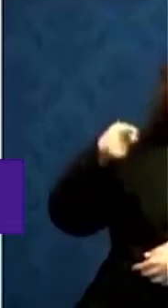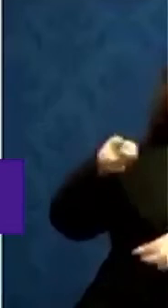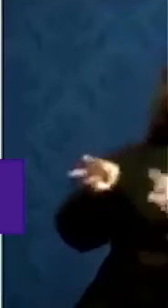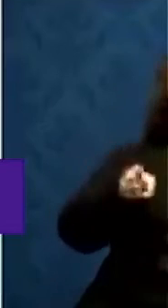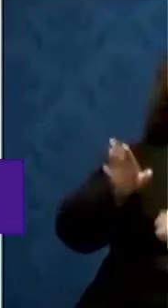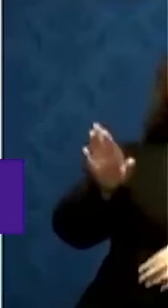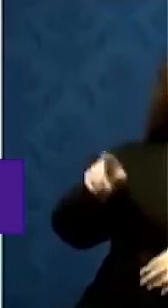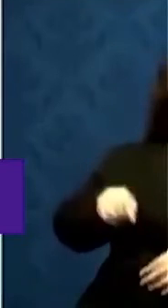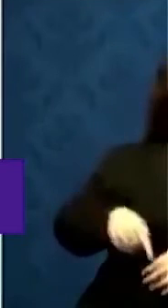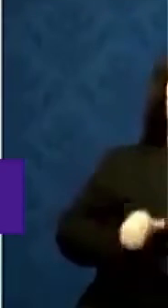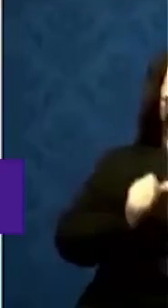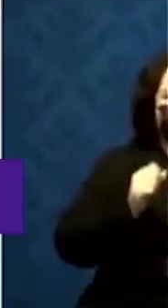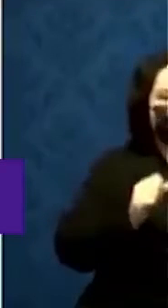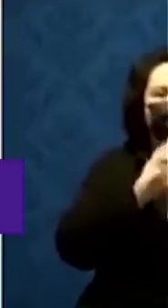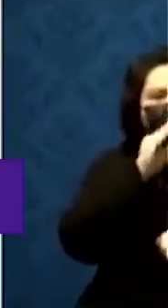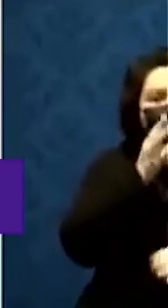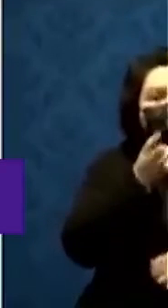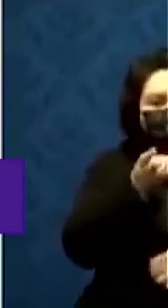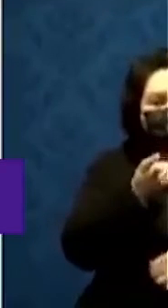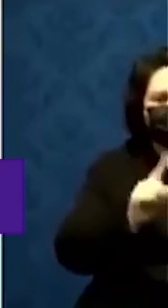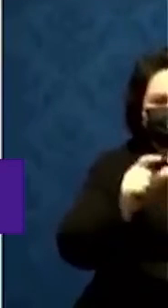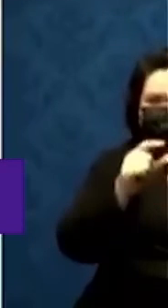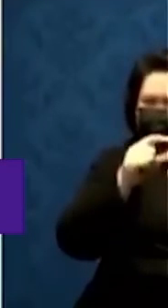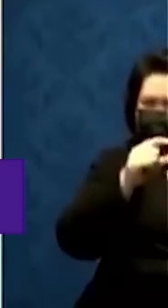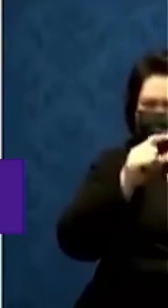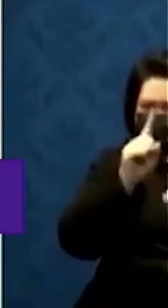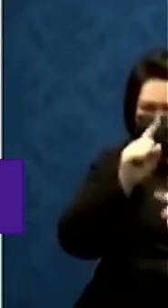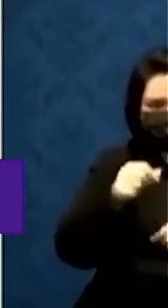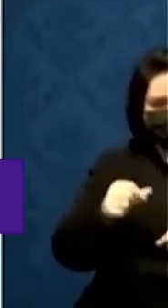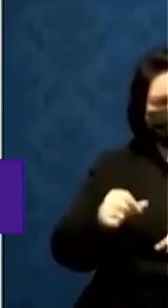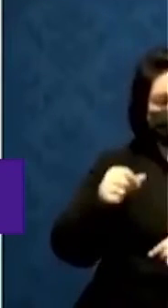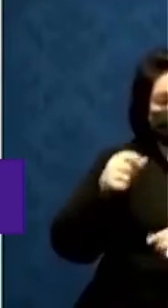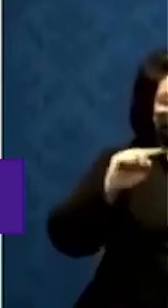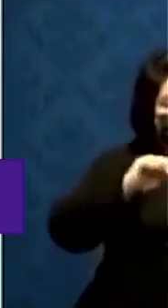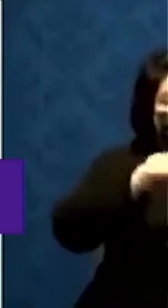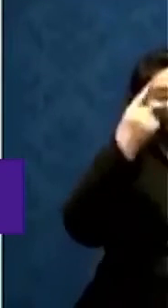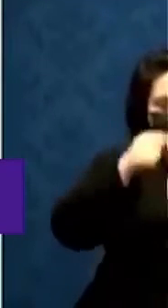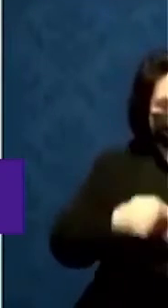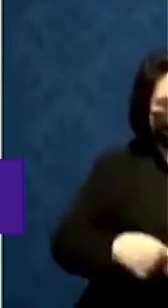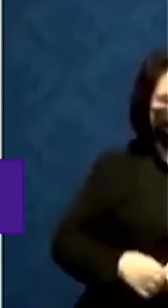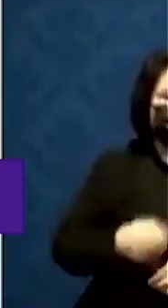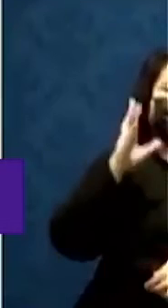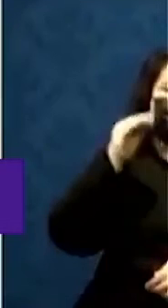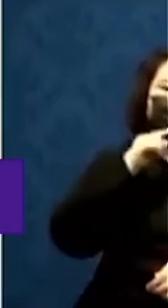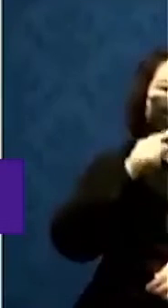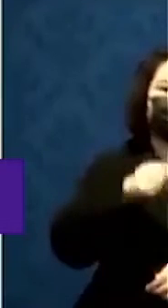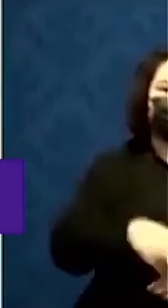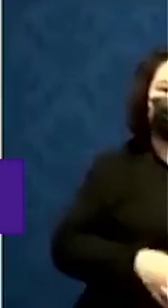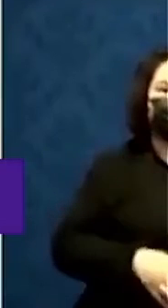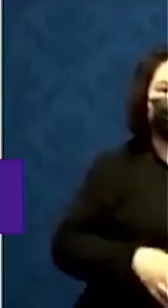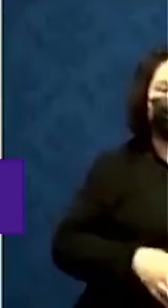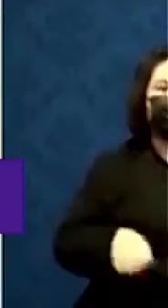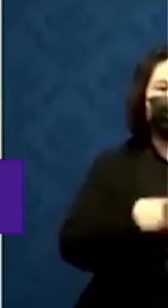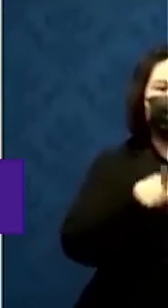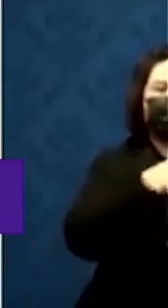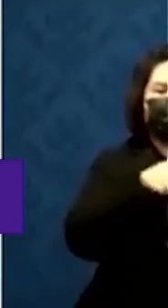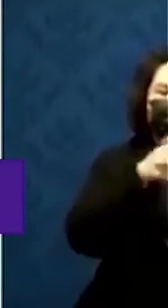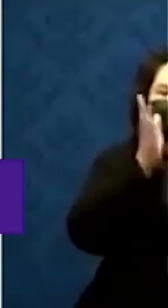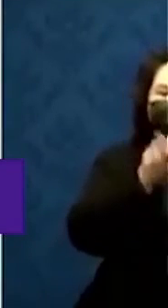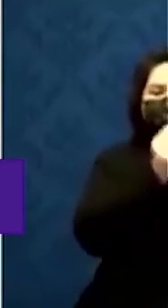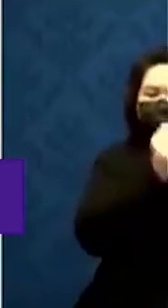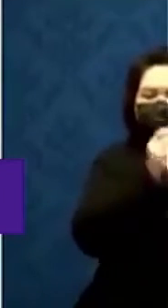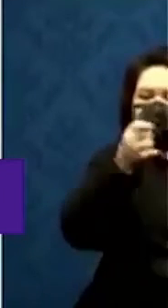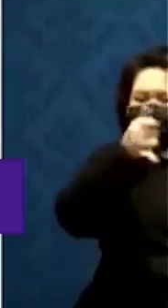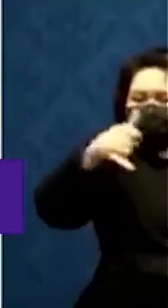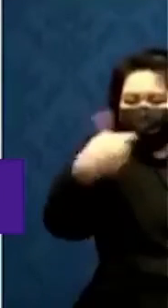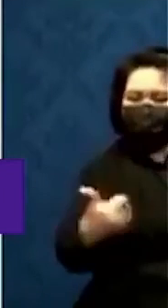ผมก็จะใช้ให้น้อยที่สุดแต่มันมีอยู่คำหนึ่งผมติดค้างมาตั้งวันแรกแล้วท่านกล่าวว่าท่านจะทำลายนั่งร้านรัฐบาลสอง